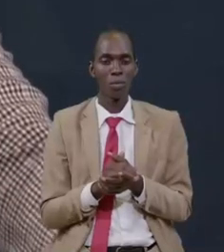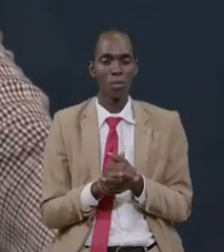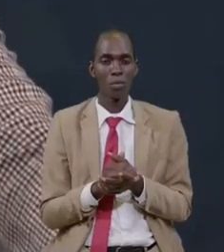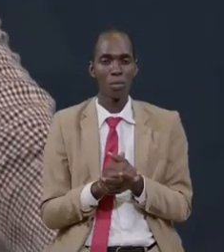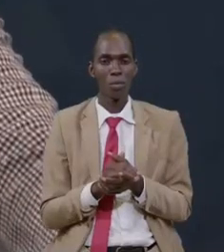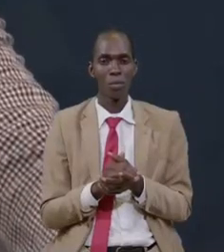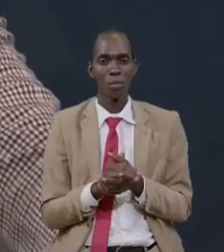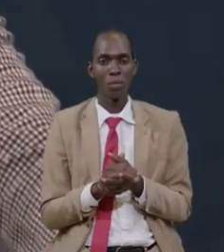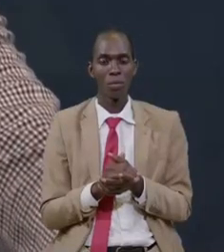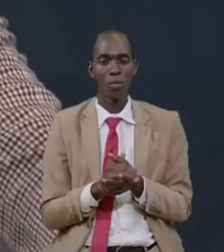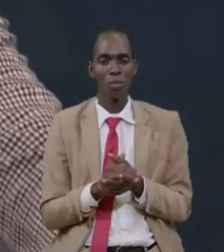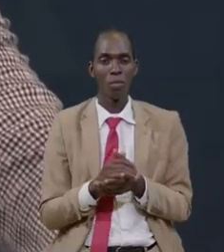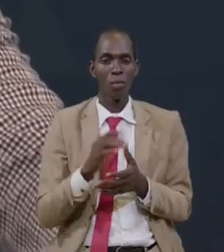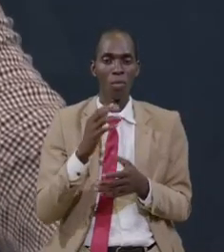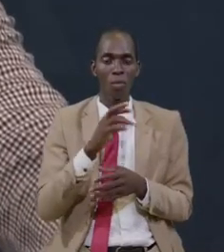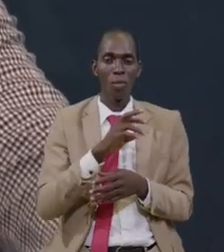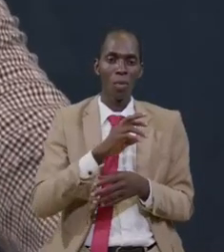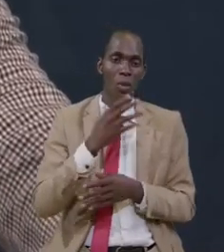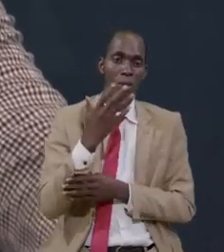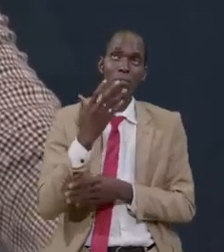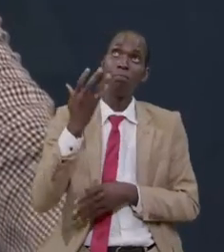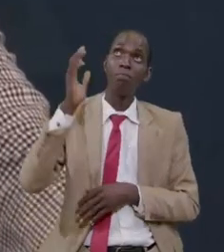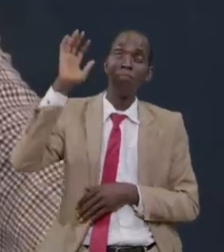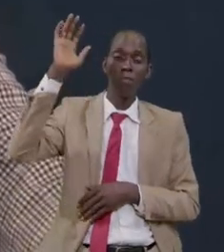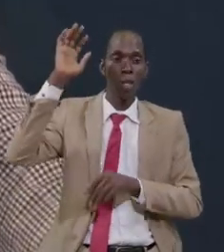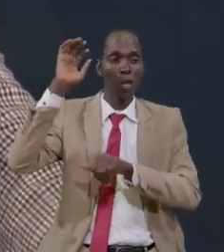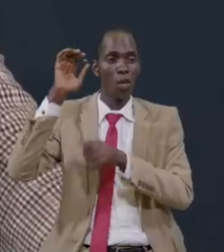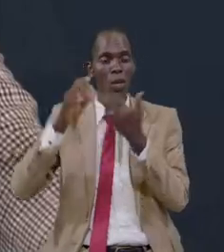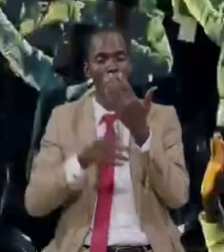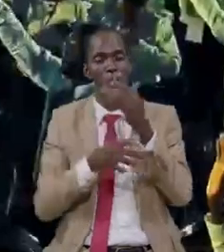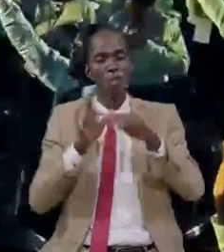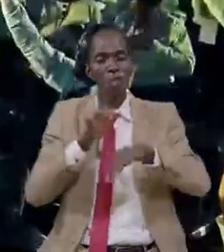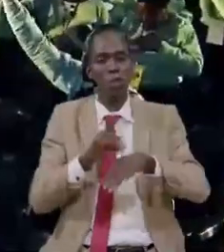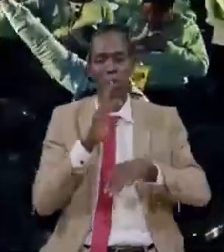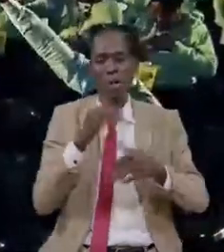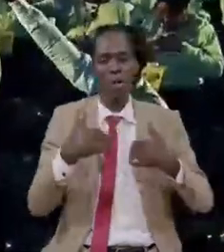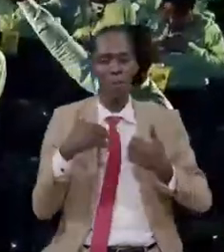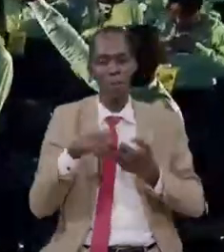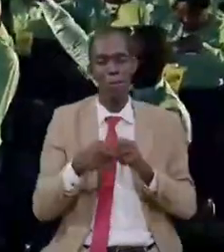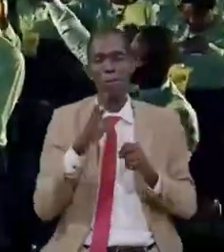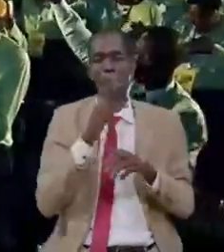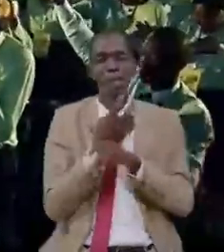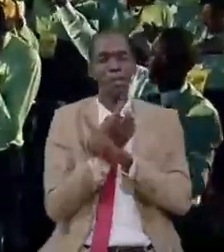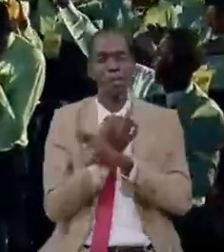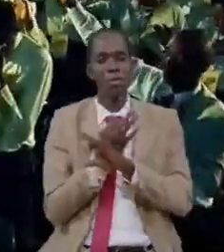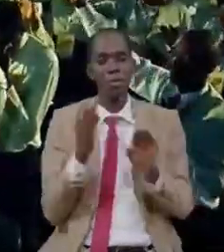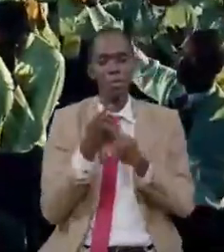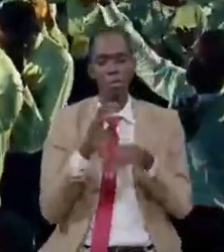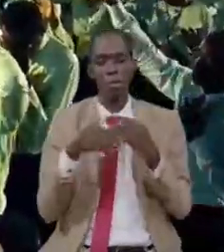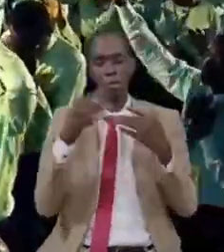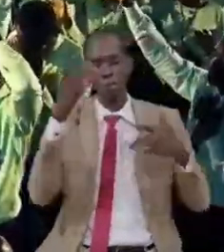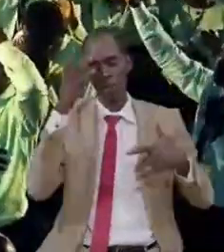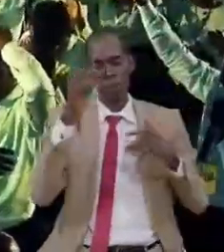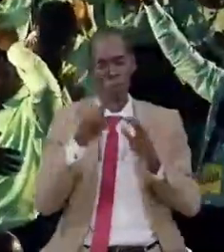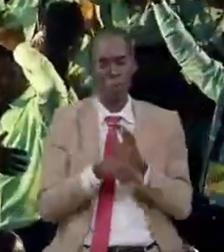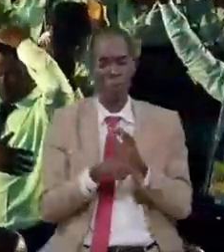et impose l'autre main là où tu as le défi. Tu es racheté de toute maladie. Père,